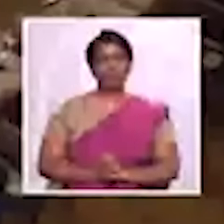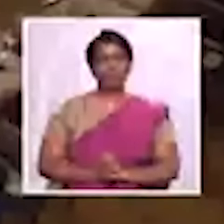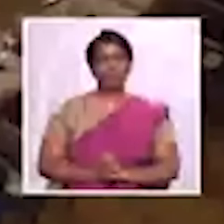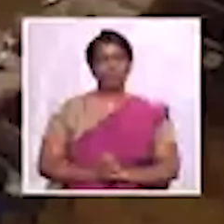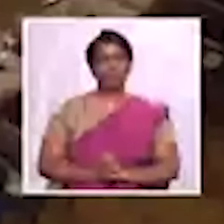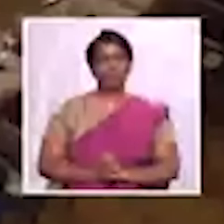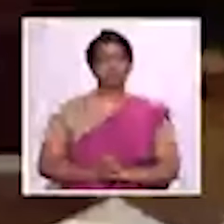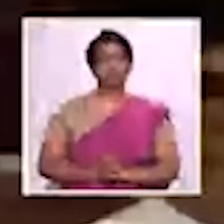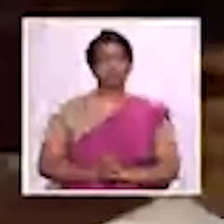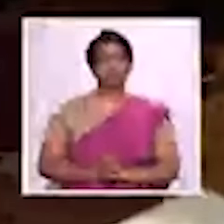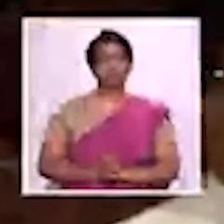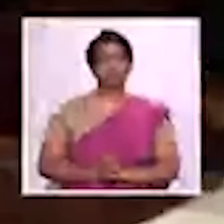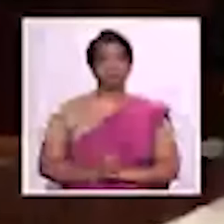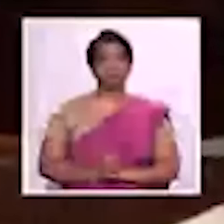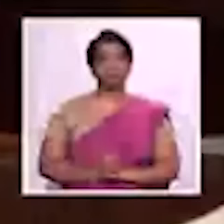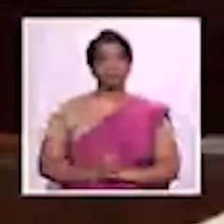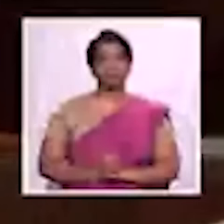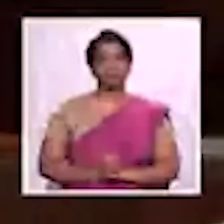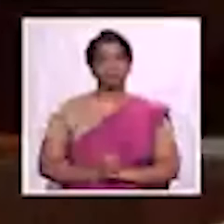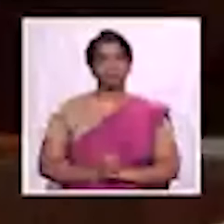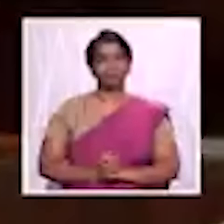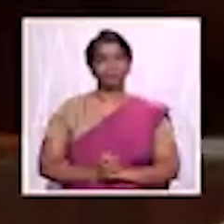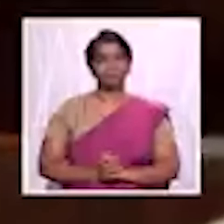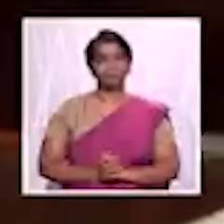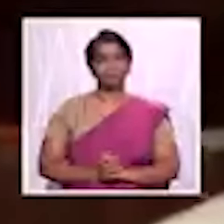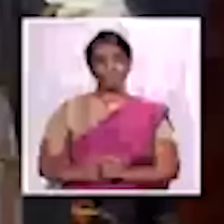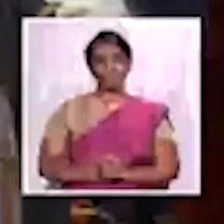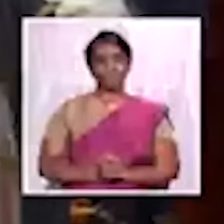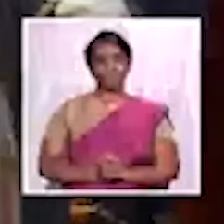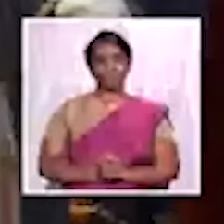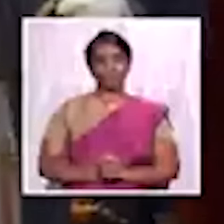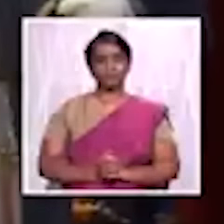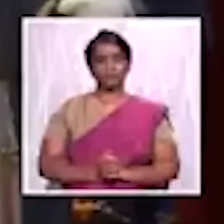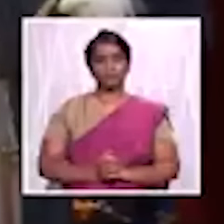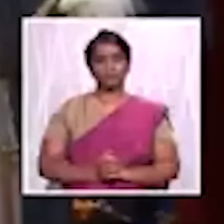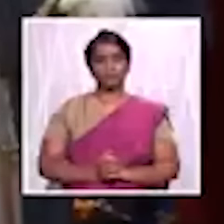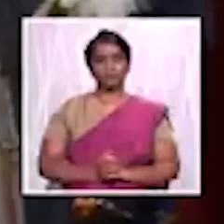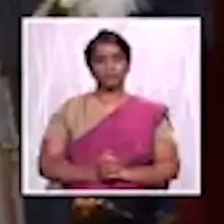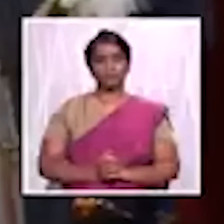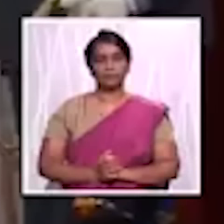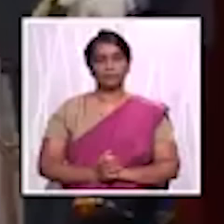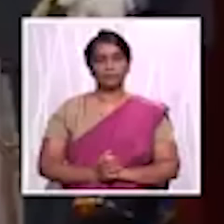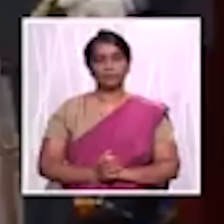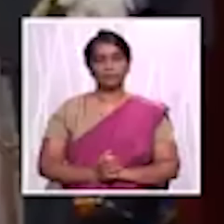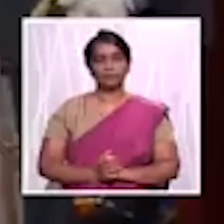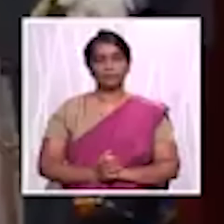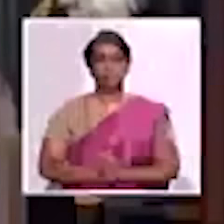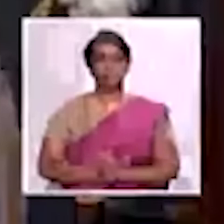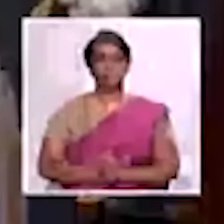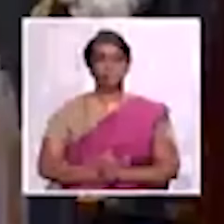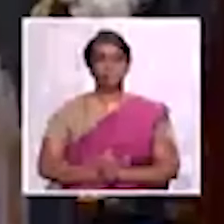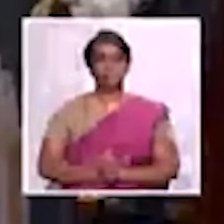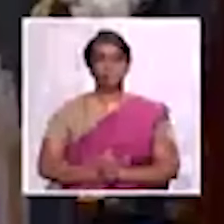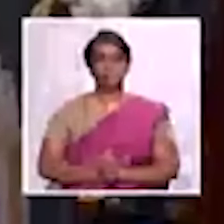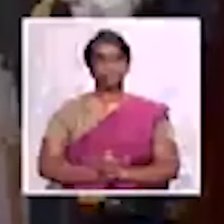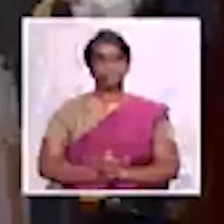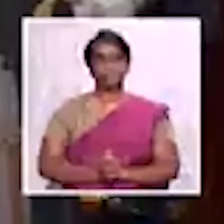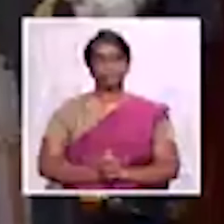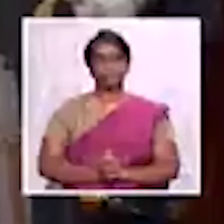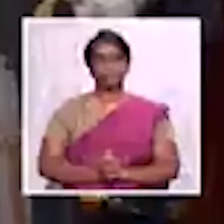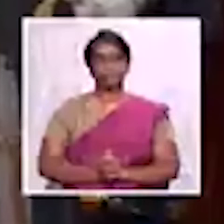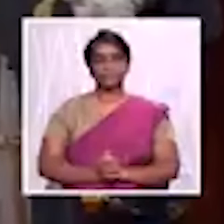என்பதும் குறிப்பிடத்தக்கது இன்று பதவி ஏற்ற அமைச்சரவையில் பிரதமராக கலாநிதி ஹரணி அமர்சூரிய ஜனாதிபதி அனிருக்குமார் திசாநாயக